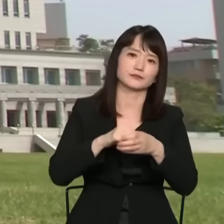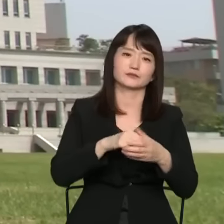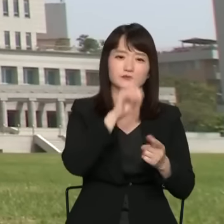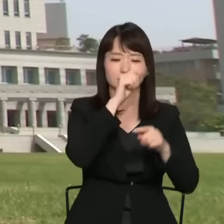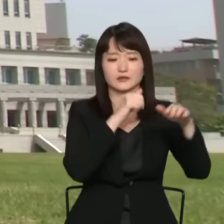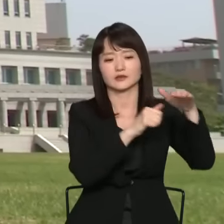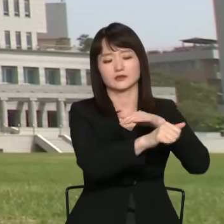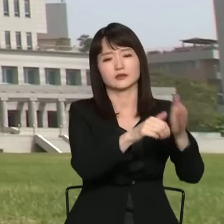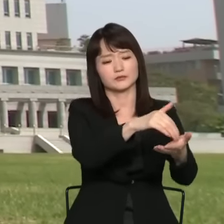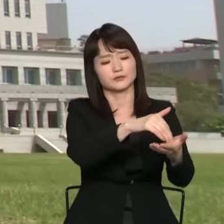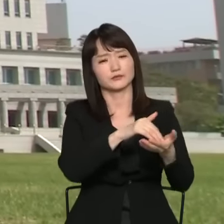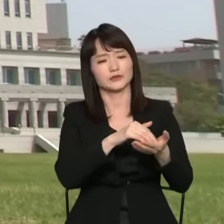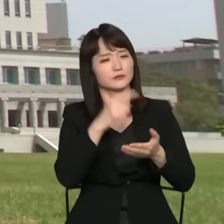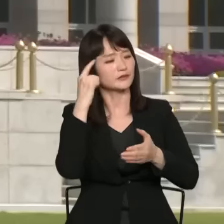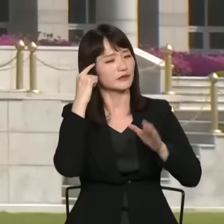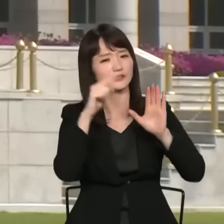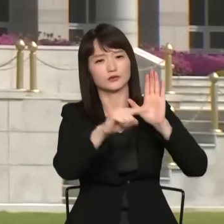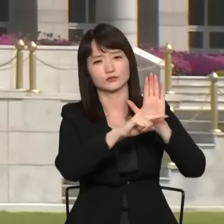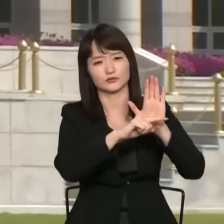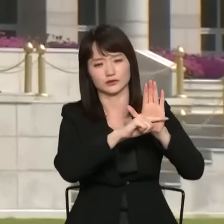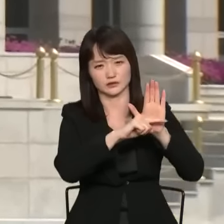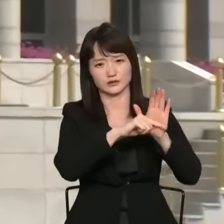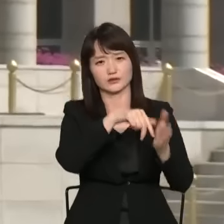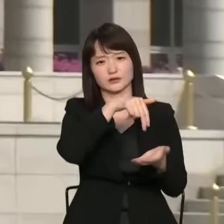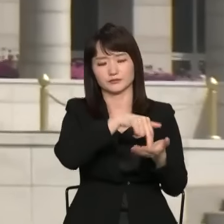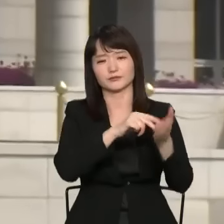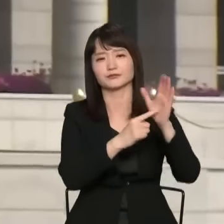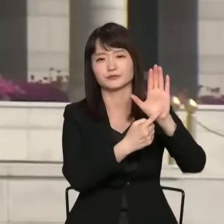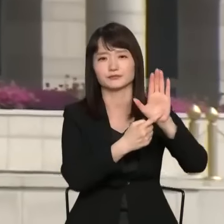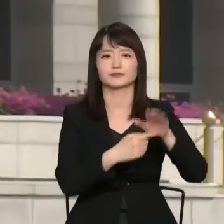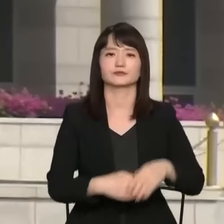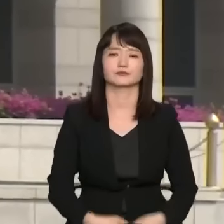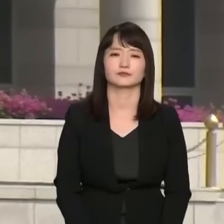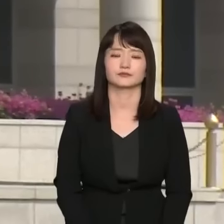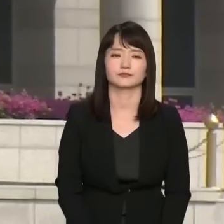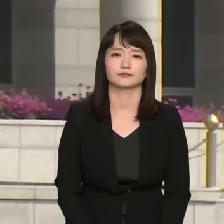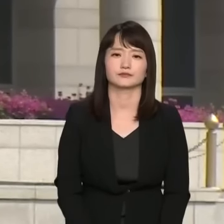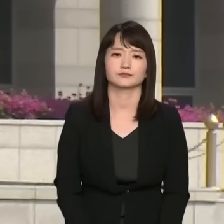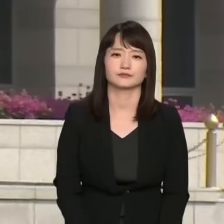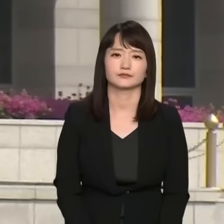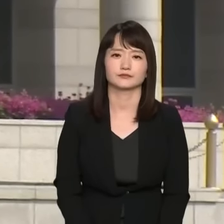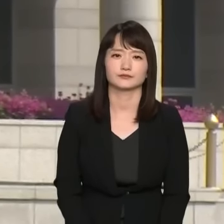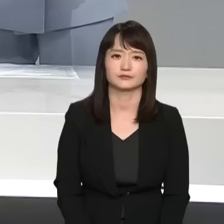제안에 사실상 부정적인 입장을 밝혔습니다. JTBC 윤세민입니다.